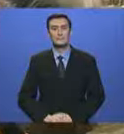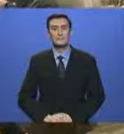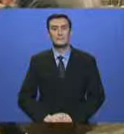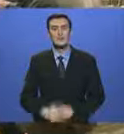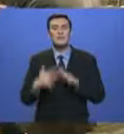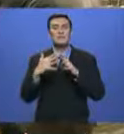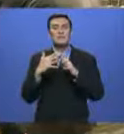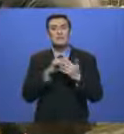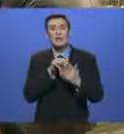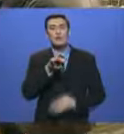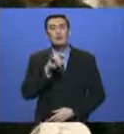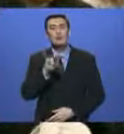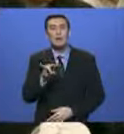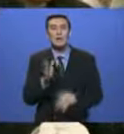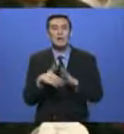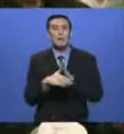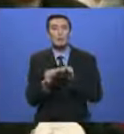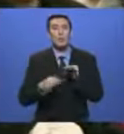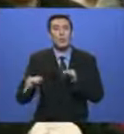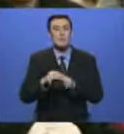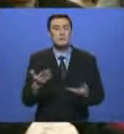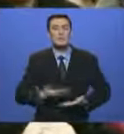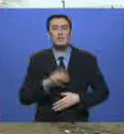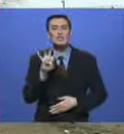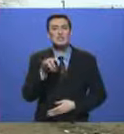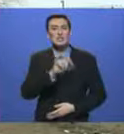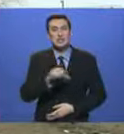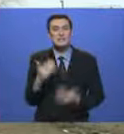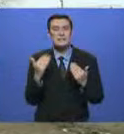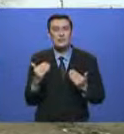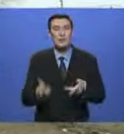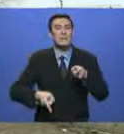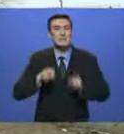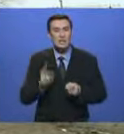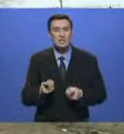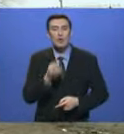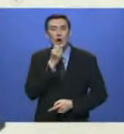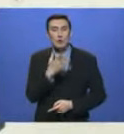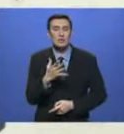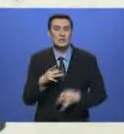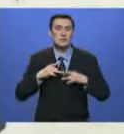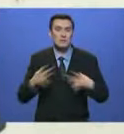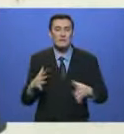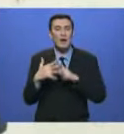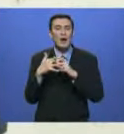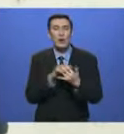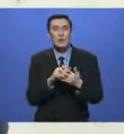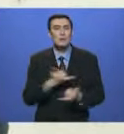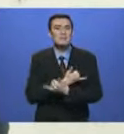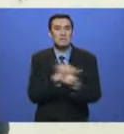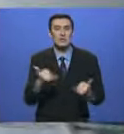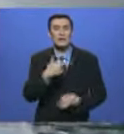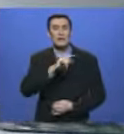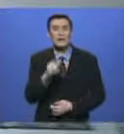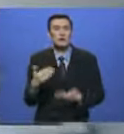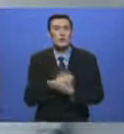В селе Туманы Исатайского района Атырауской области проживает около 400 человек. Сегодня здесь по-настоящему хорошее событие. В аул пришел природный газ.